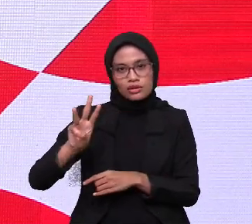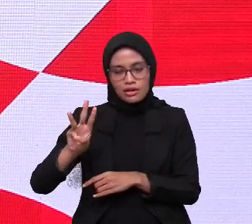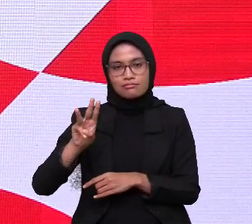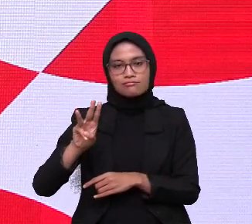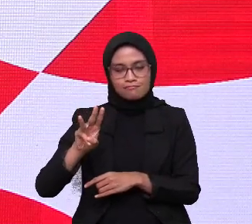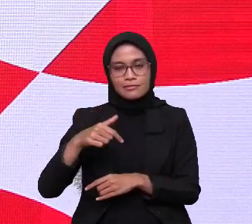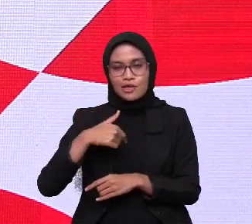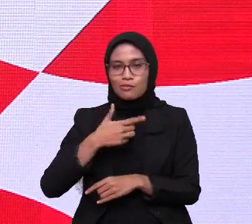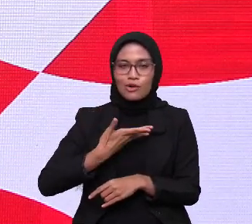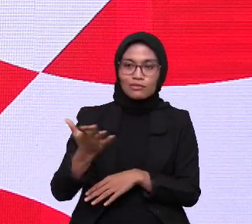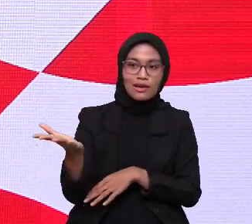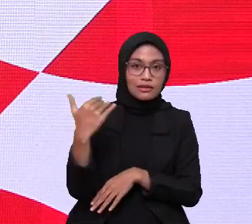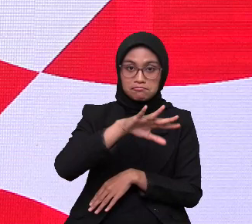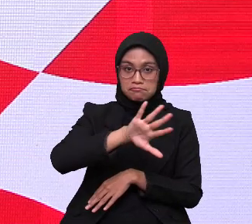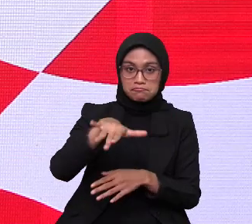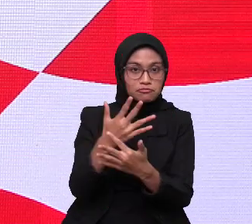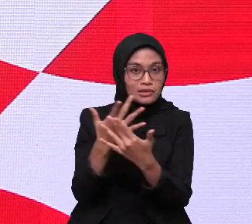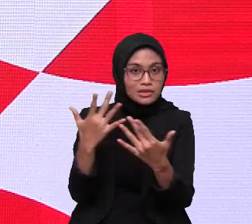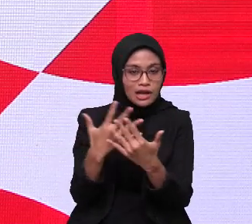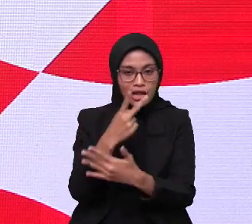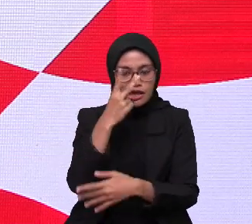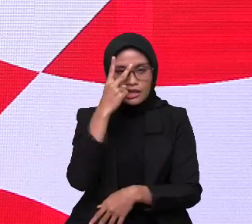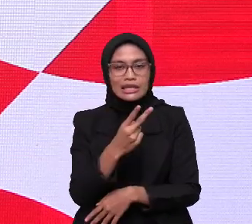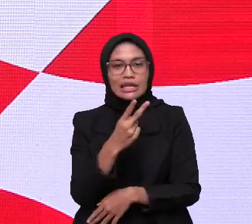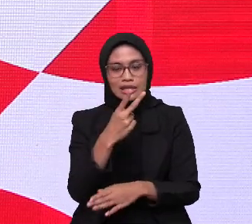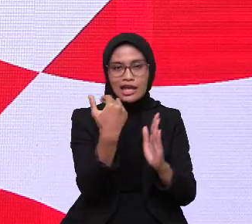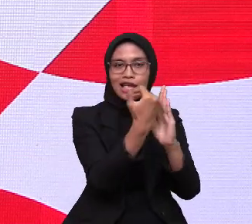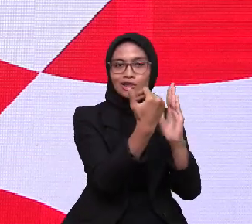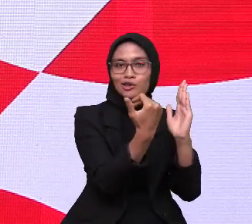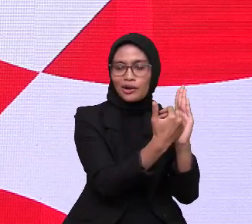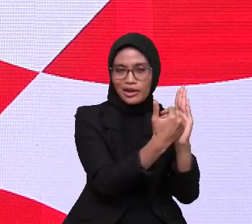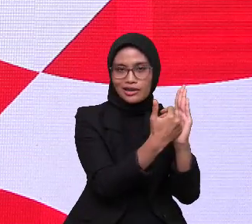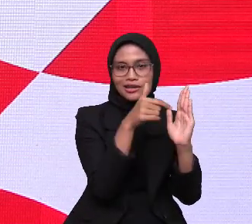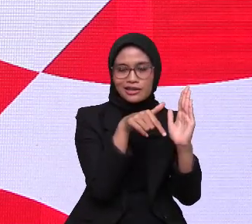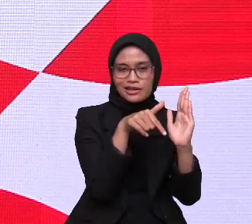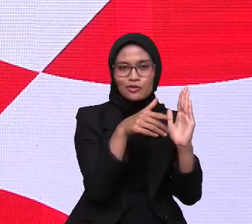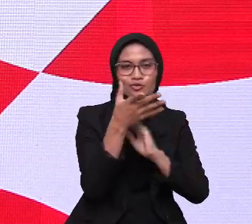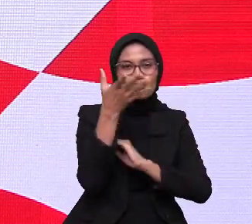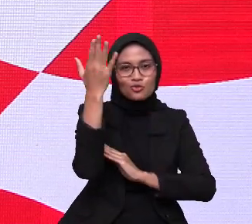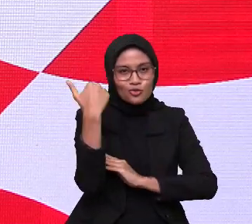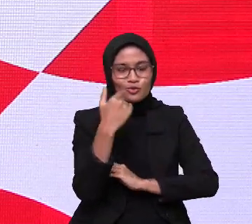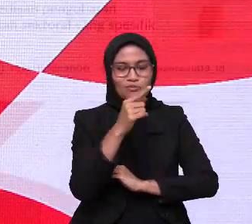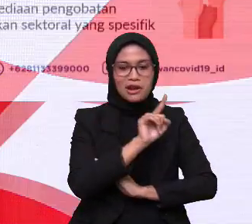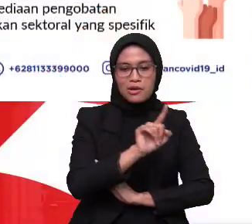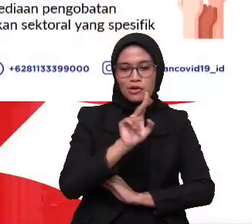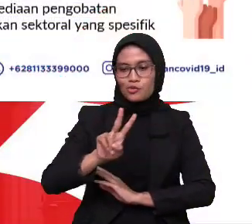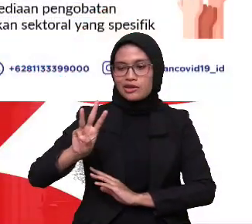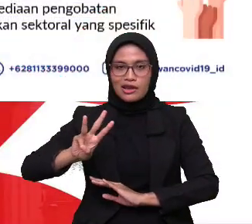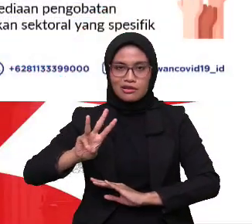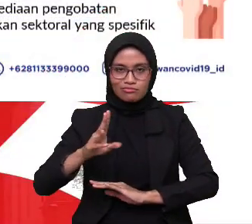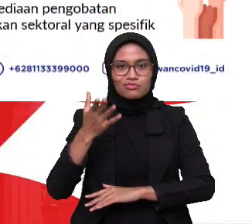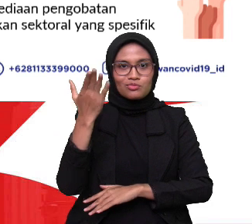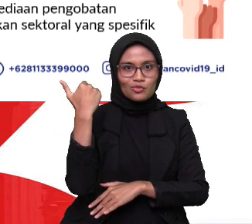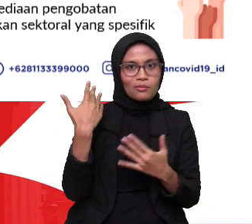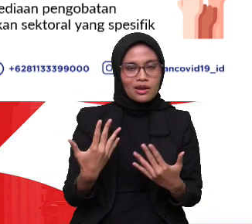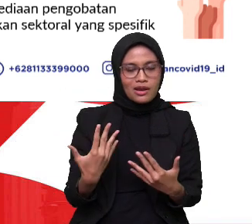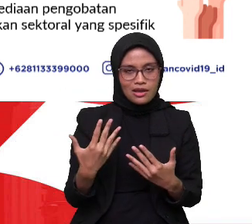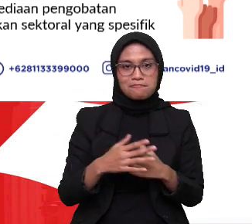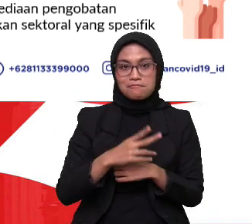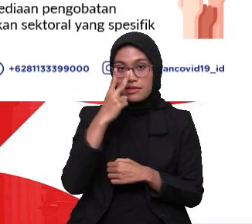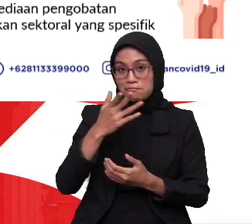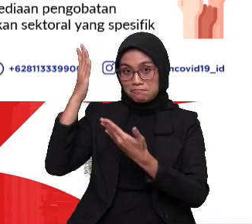mengajak masyarakat menggilas balik kebijakan yang berlaku pada tiap fasenya dapat dilihat pada